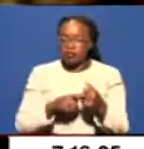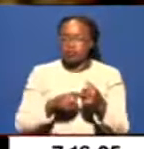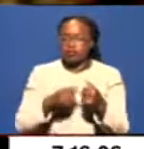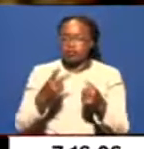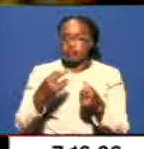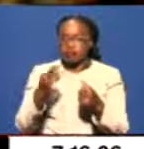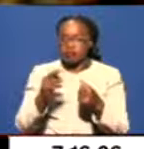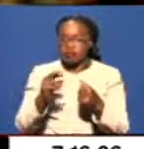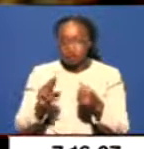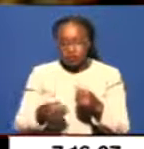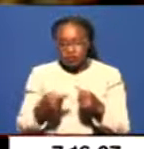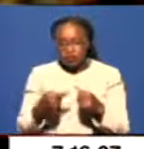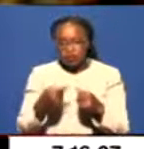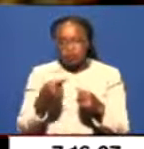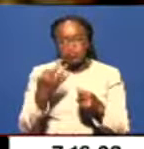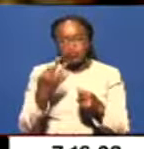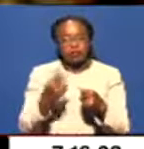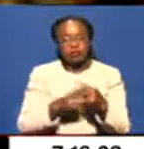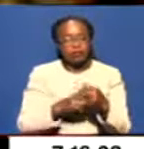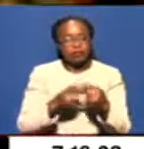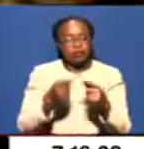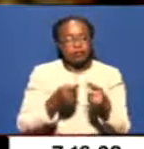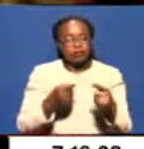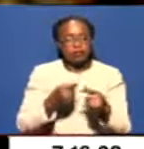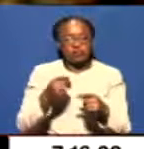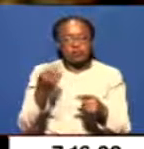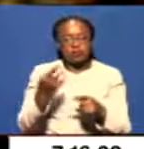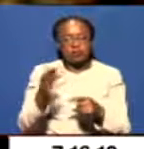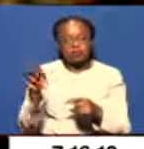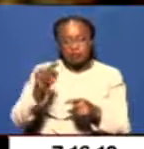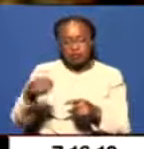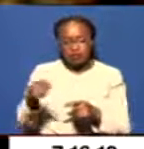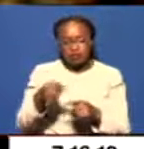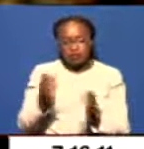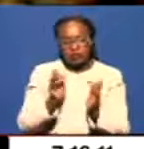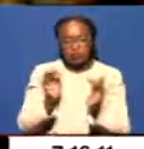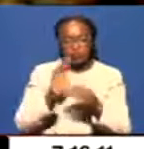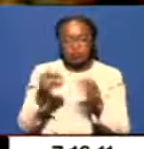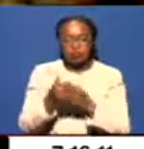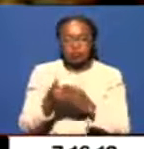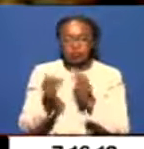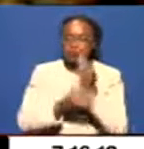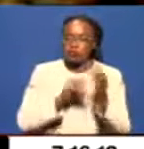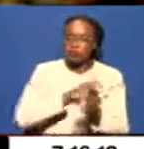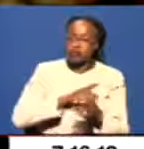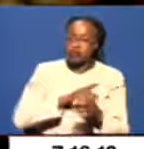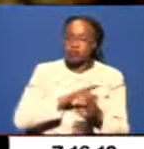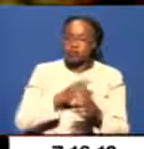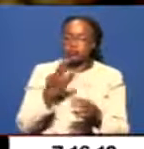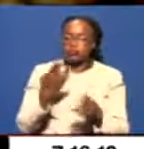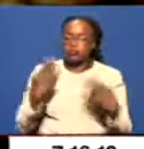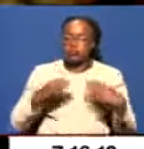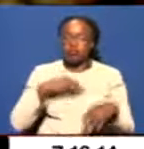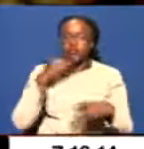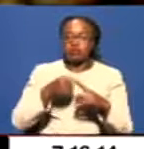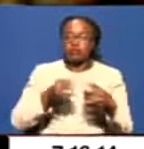292,237 kutoka kwa zaidi ya sampuli milioni 3 zilizopimwa kote nchini. Kwa bahati mbaya, wagonjwa 4 wameripotiwa kufariki kutokana